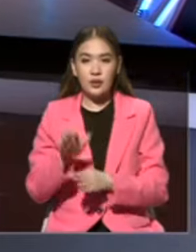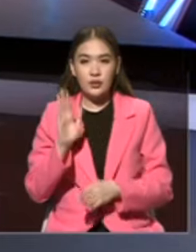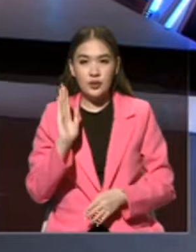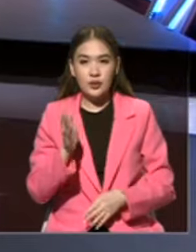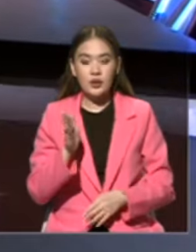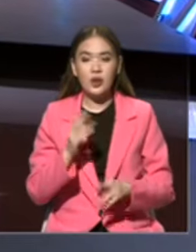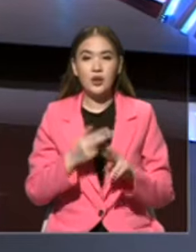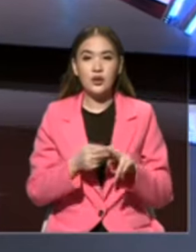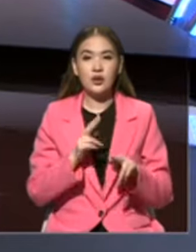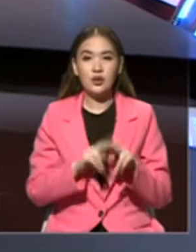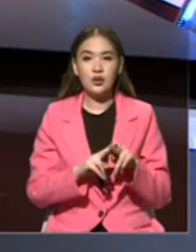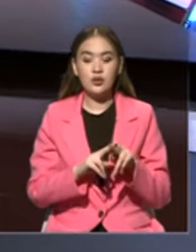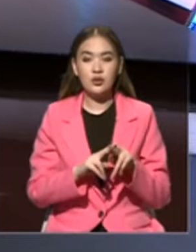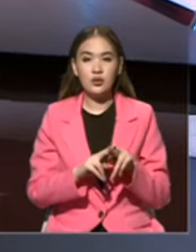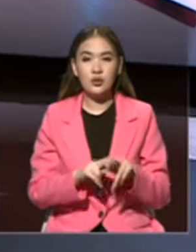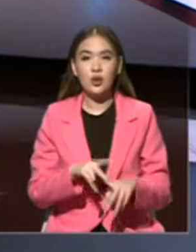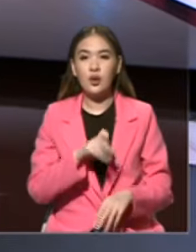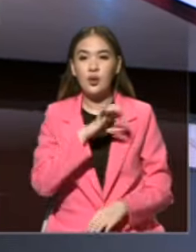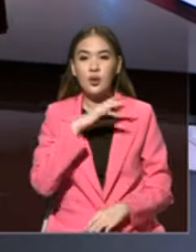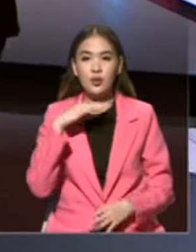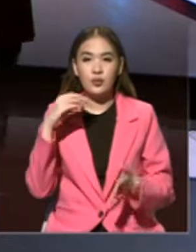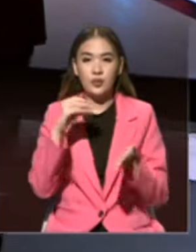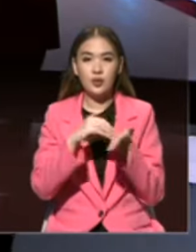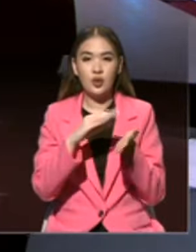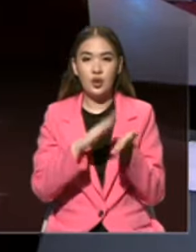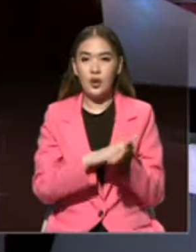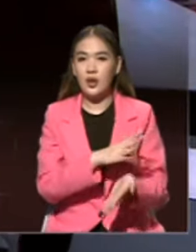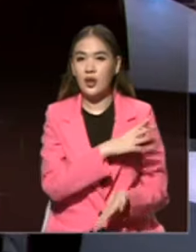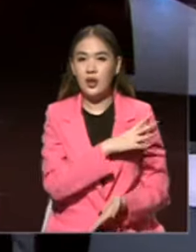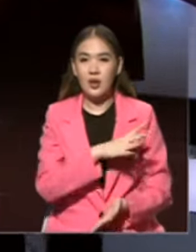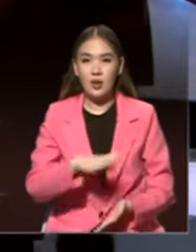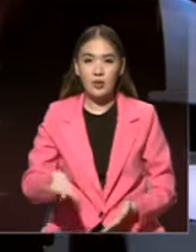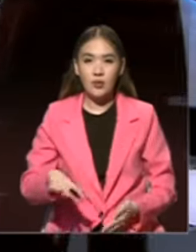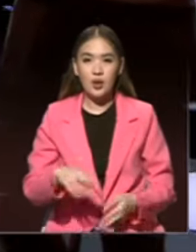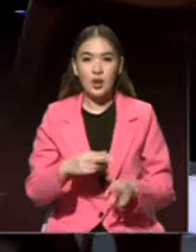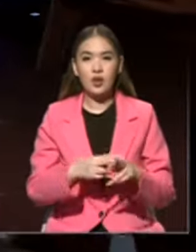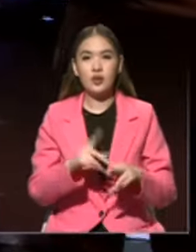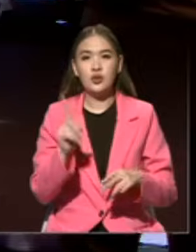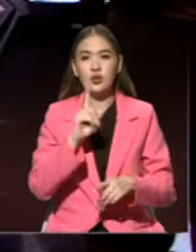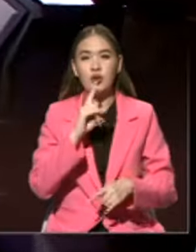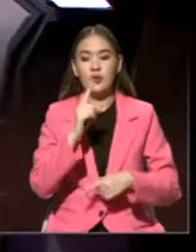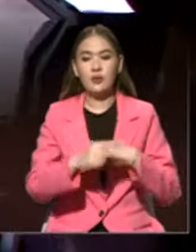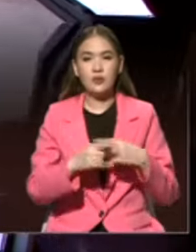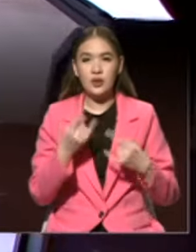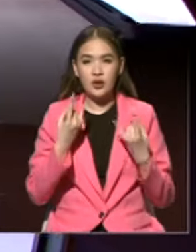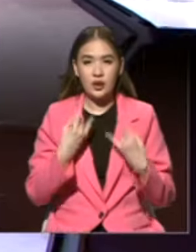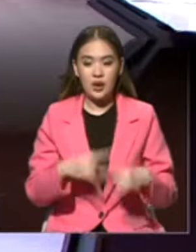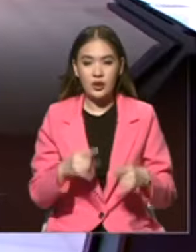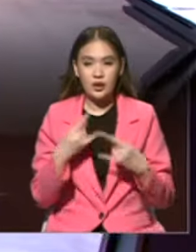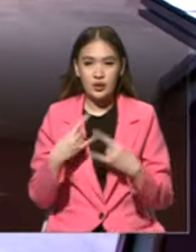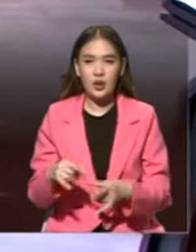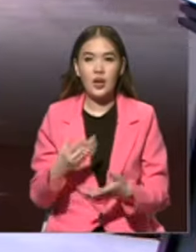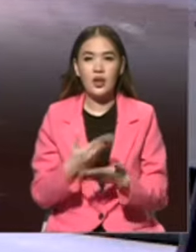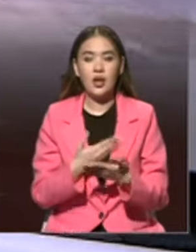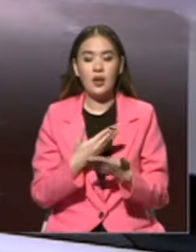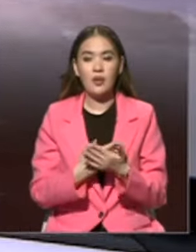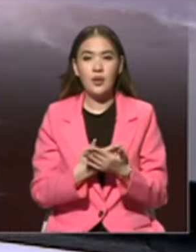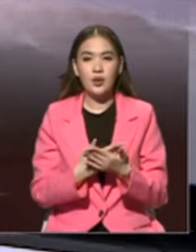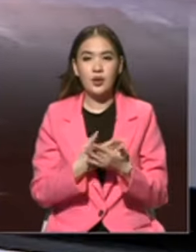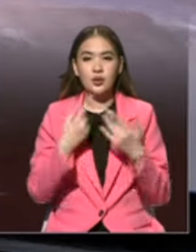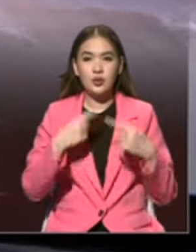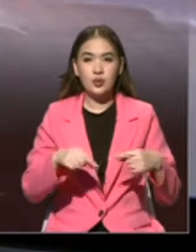төлдеген малдары көбі тіркеуден өтілмеген бұзаулары болсын, басқа әлгінелері бар,